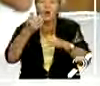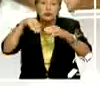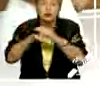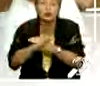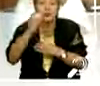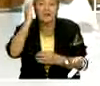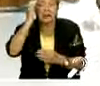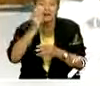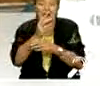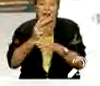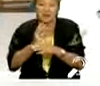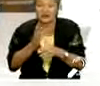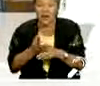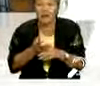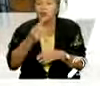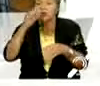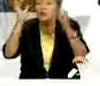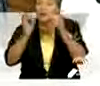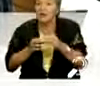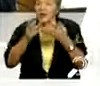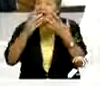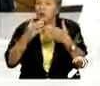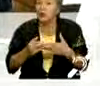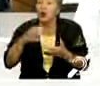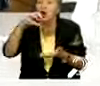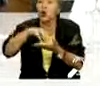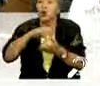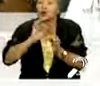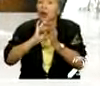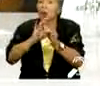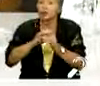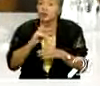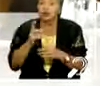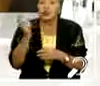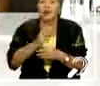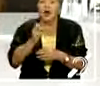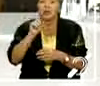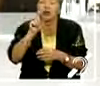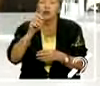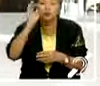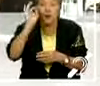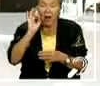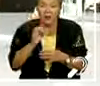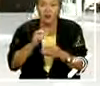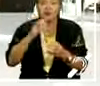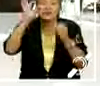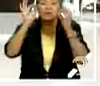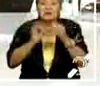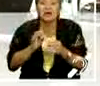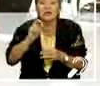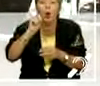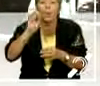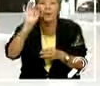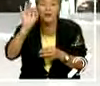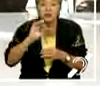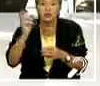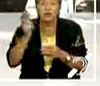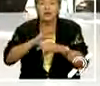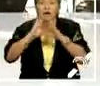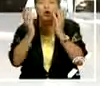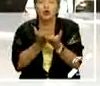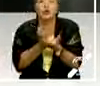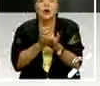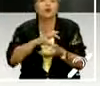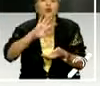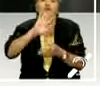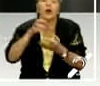stat, între altele și reducerea numărului de funcții de conducere de la 12% la 8% din totalul